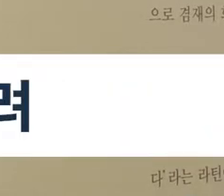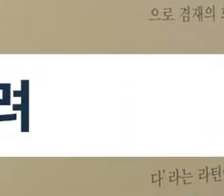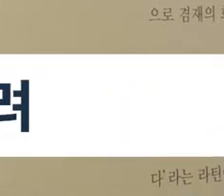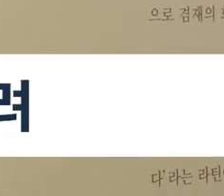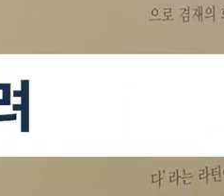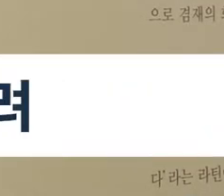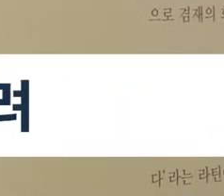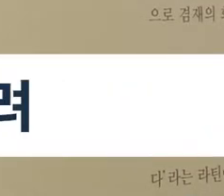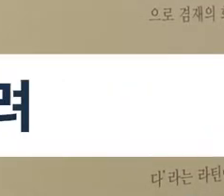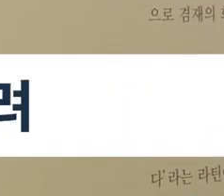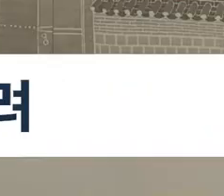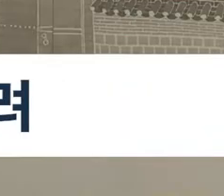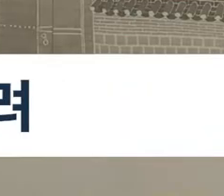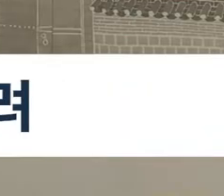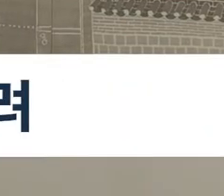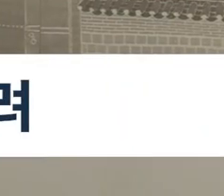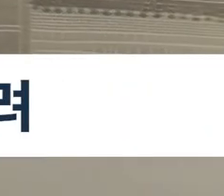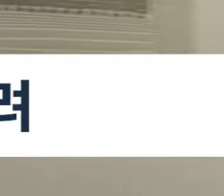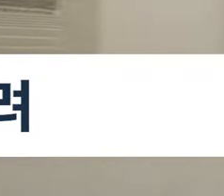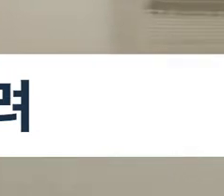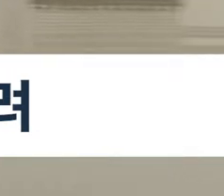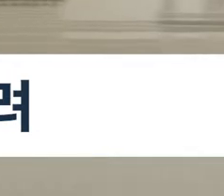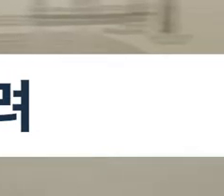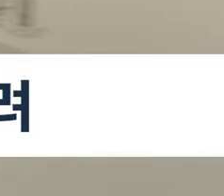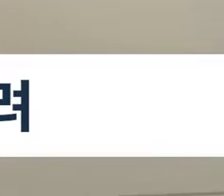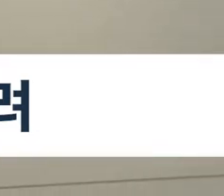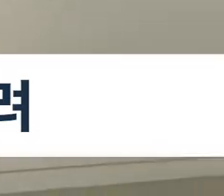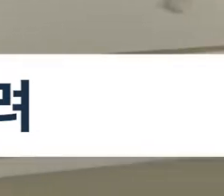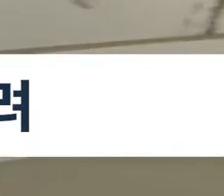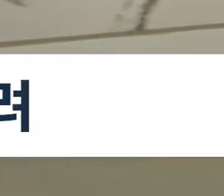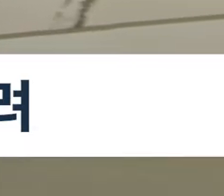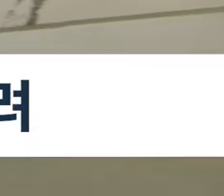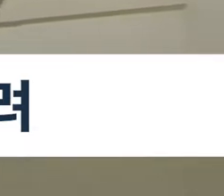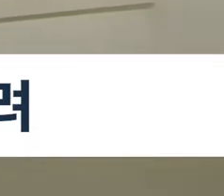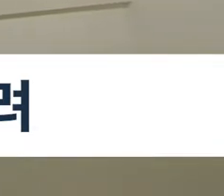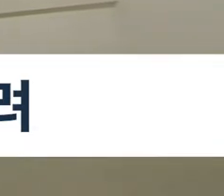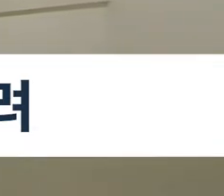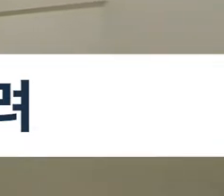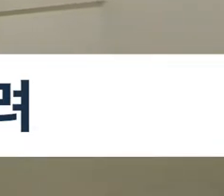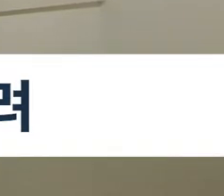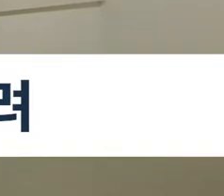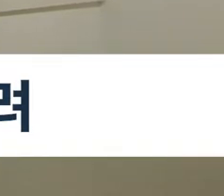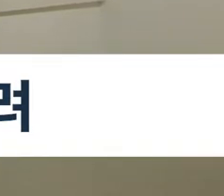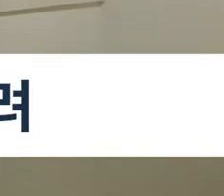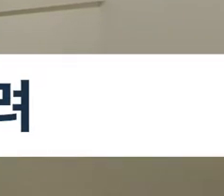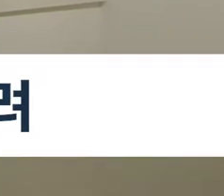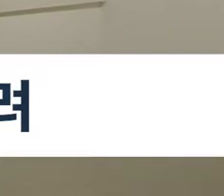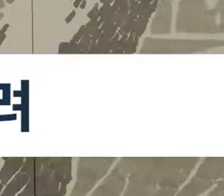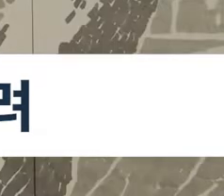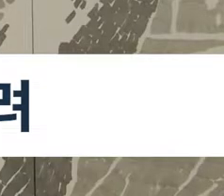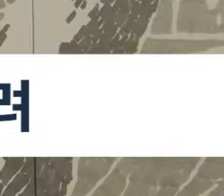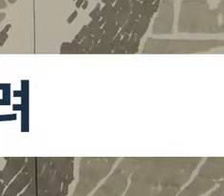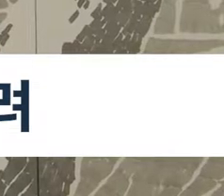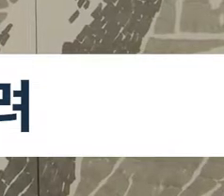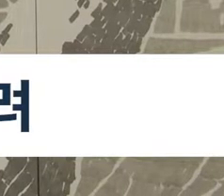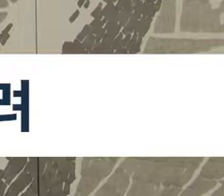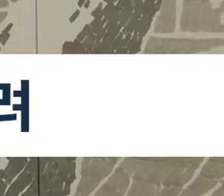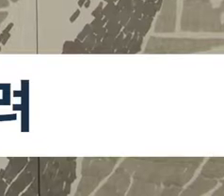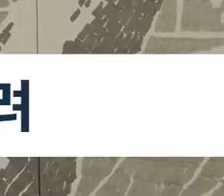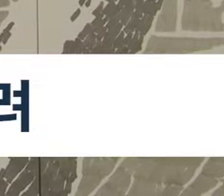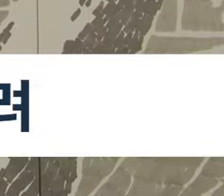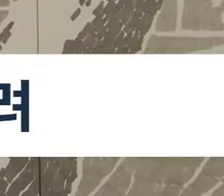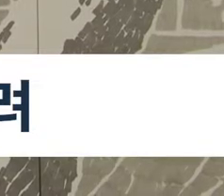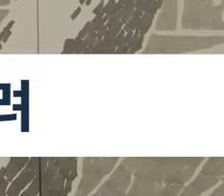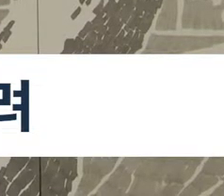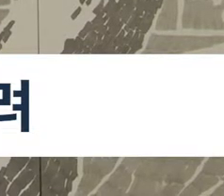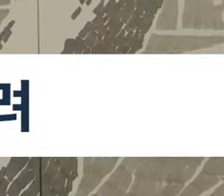강서구의 대표 미술관인 겸재정선미술관에서 오는 12월 1일까지 겸재화온 재조명 기획전이 겸재정선미술관